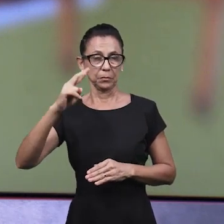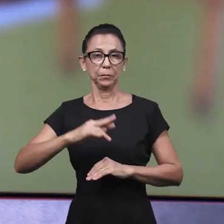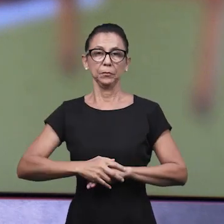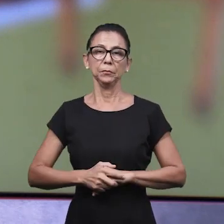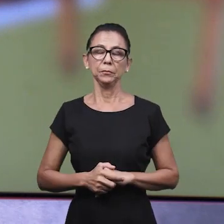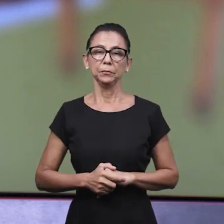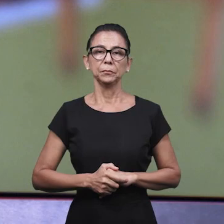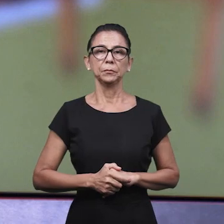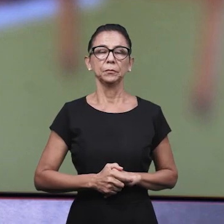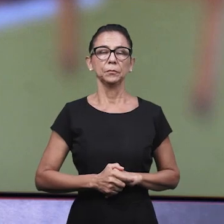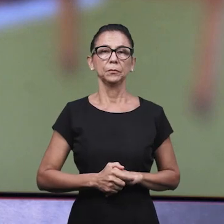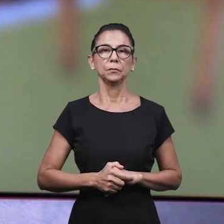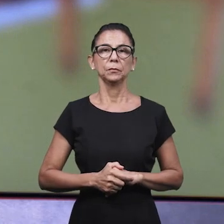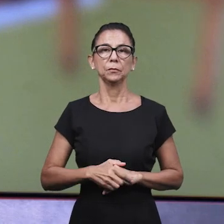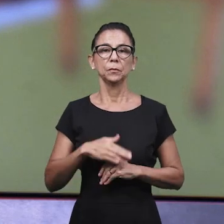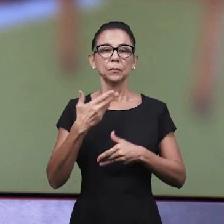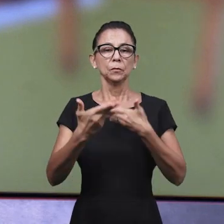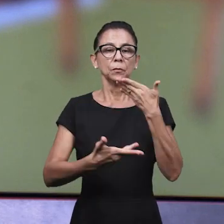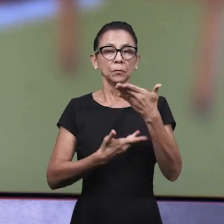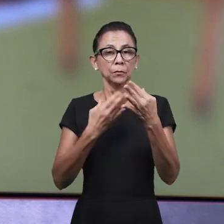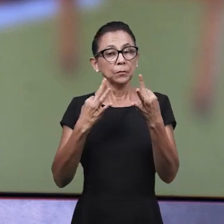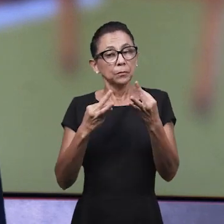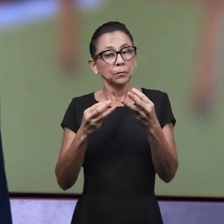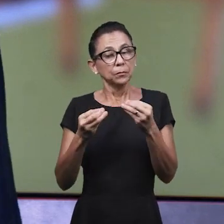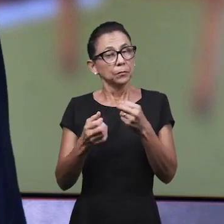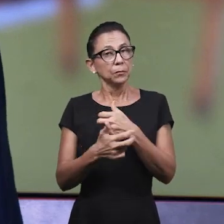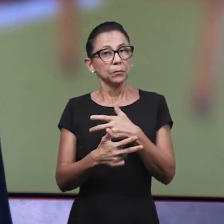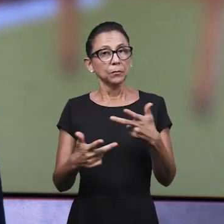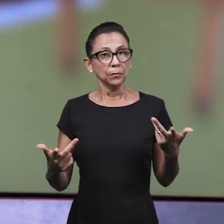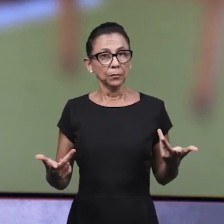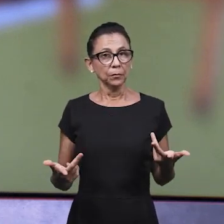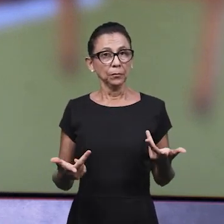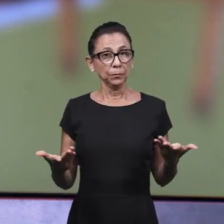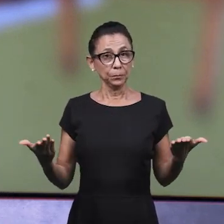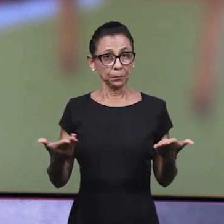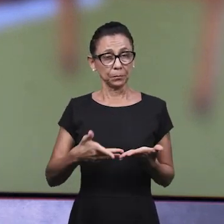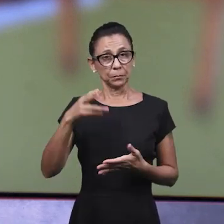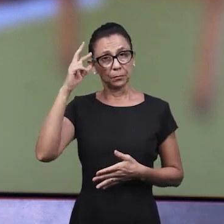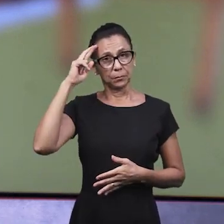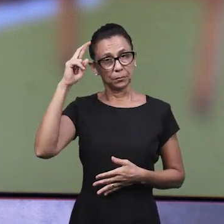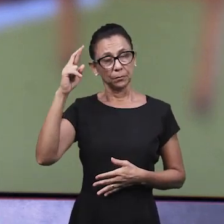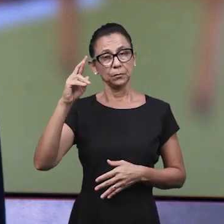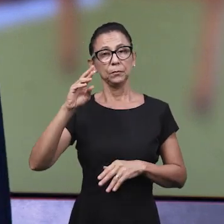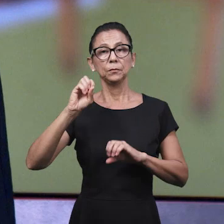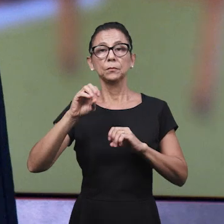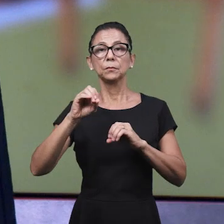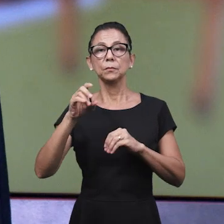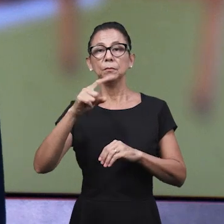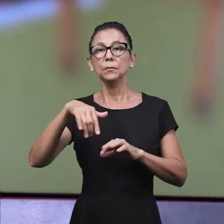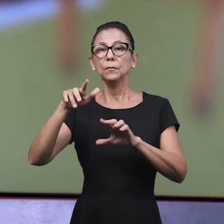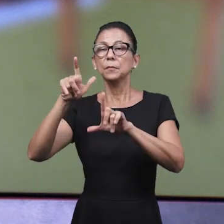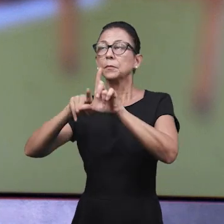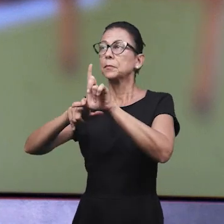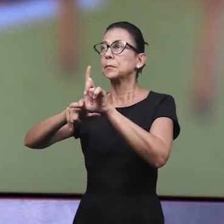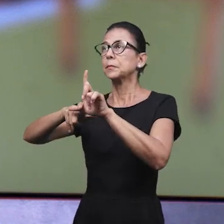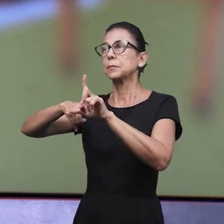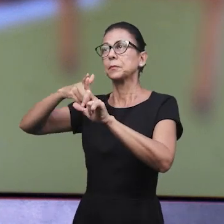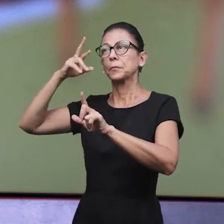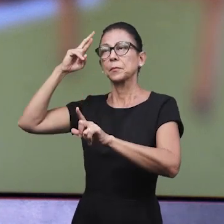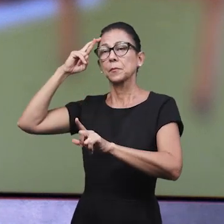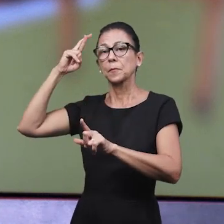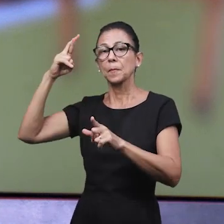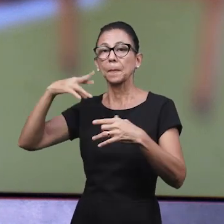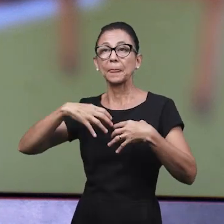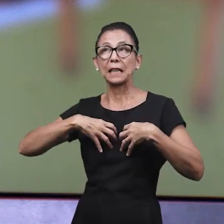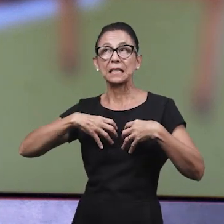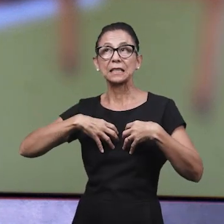le Seigneur était devant toutes choses. C'est exactement ça que le Seigneur veut nous enseigner à dépendre du Seigneur,